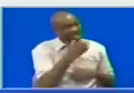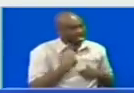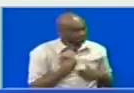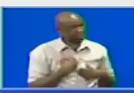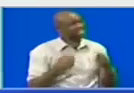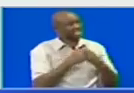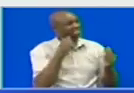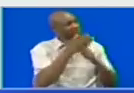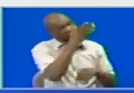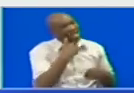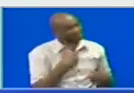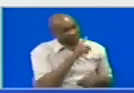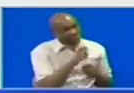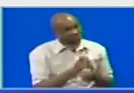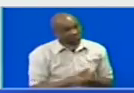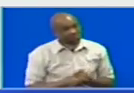zipi ambazo haupata ukija?